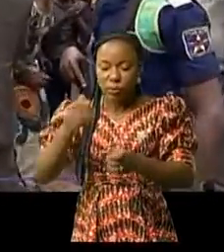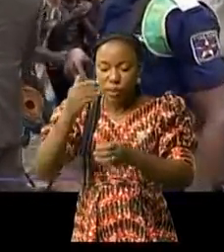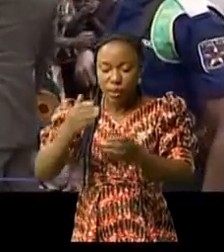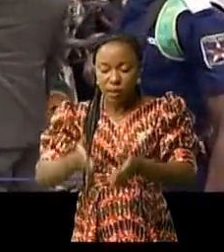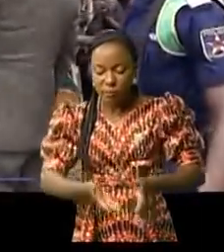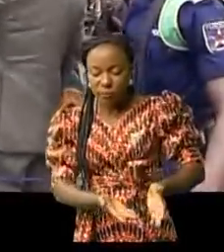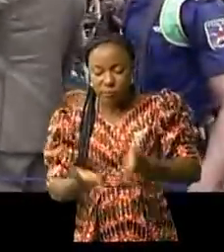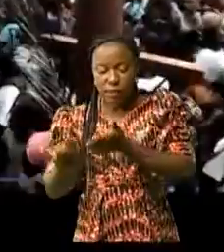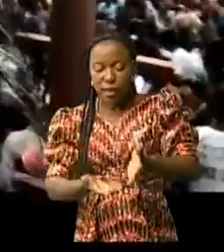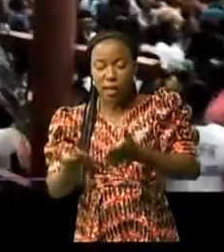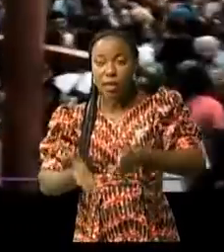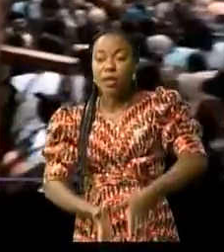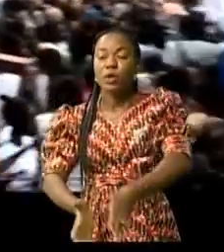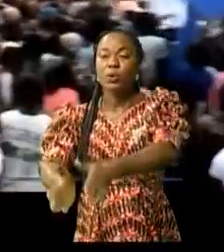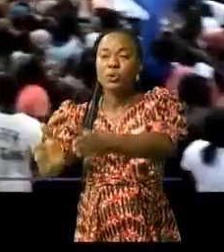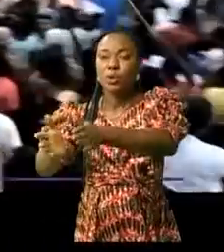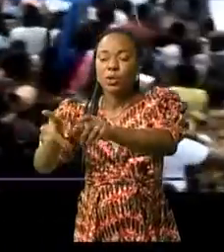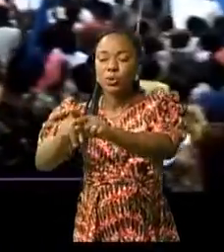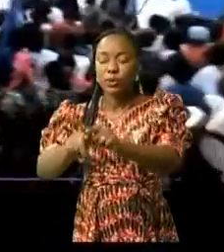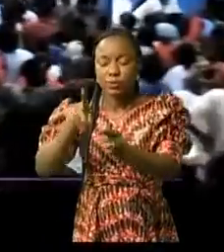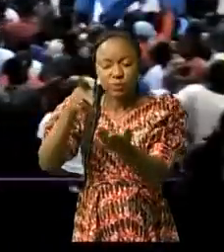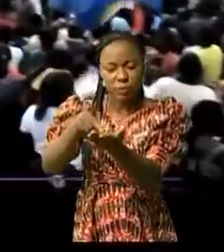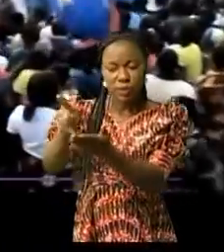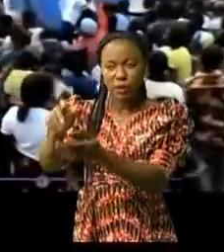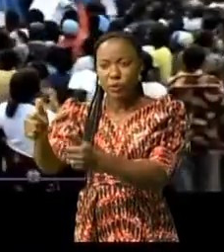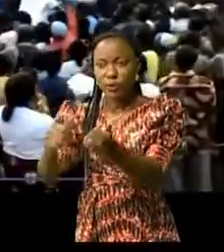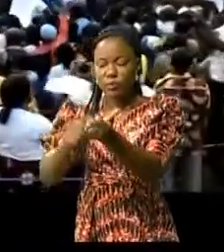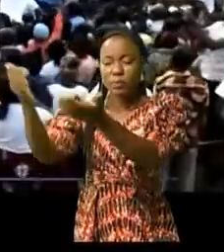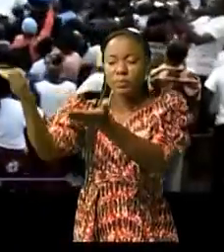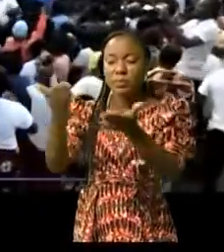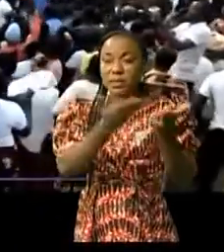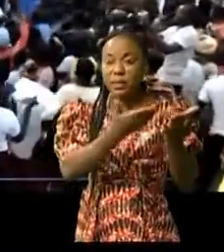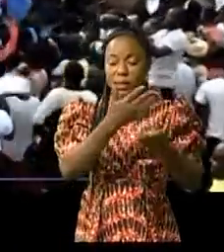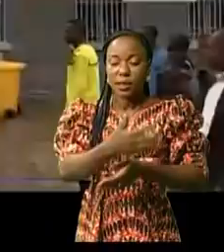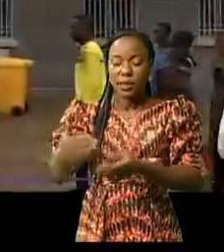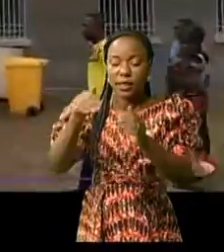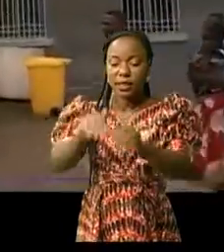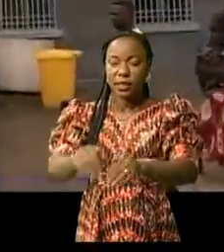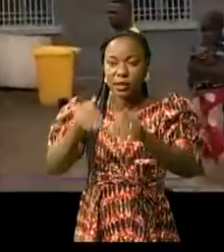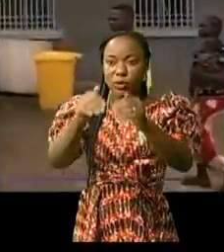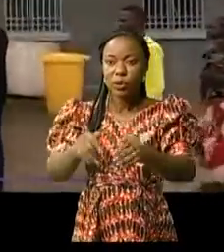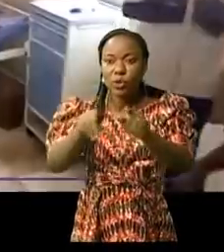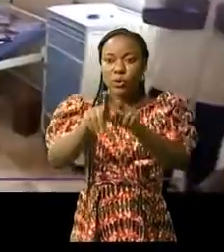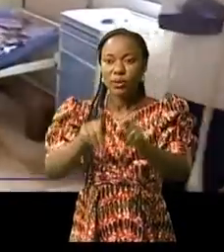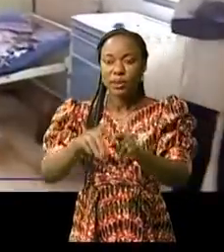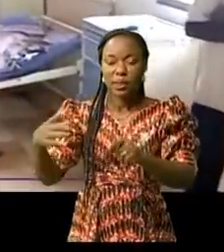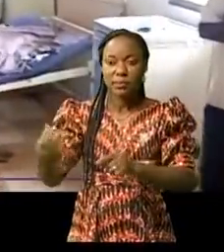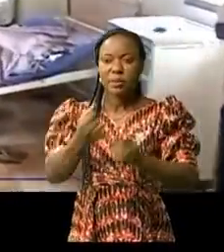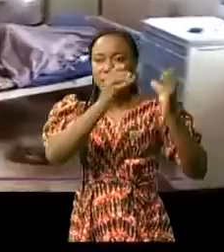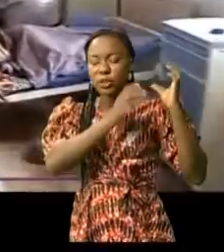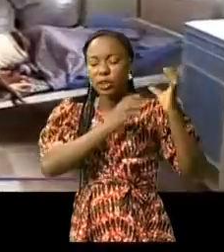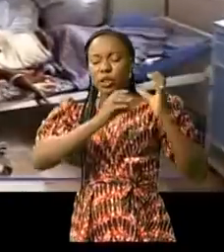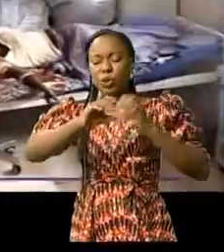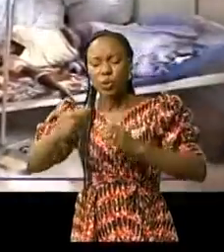de la hauteur au style de la main d'oeuvre locale immo la direction du lycée agricole des vidéos il a pris également à bras le corps la prise en charge de quelques